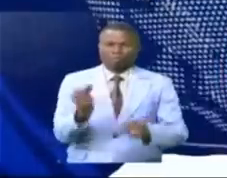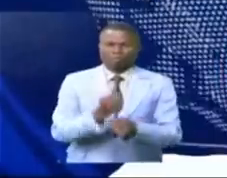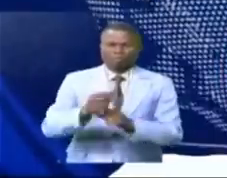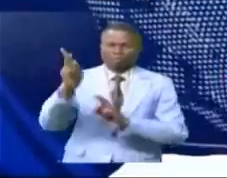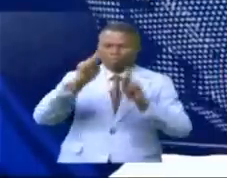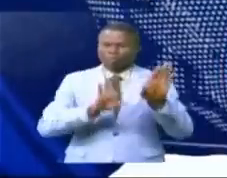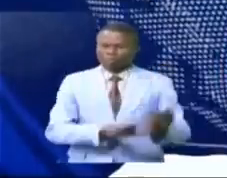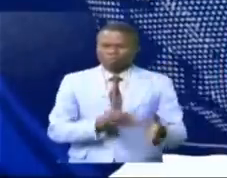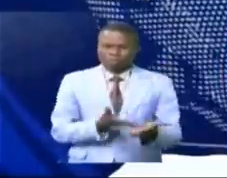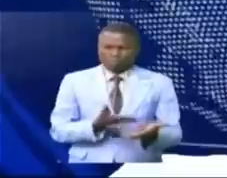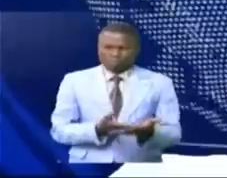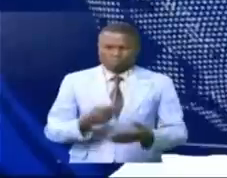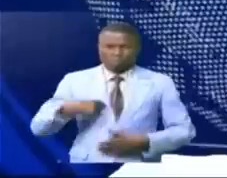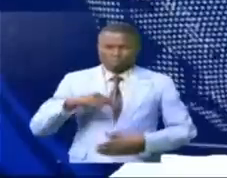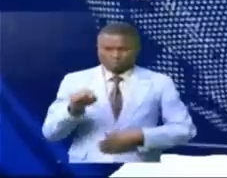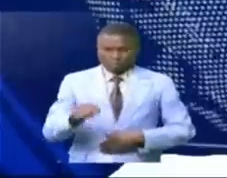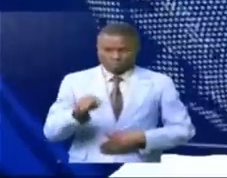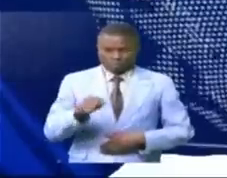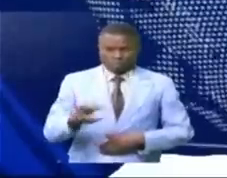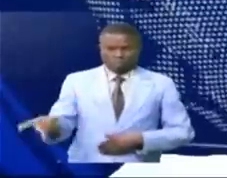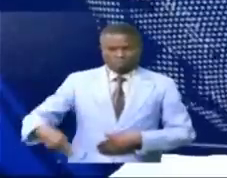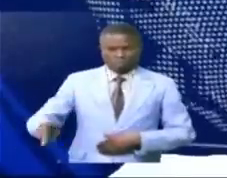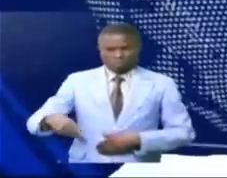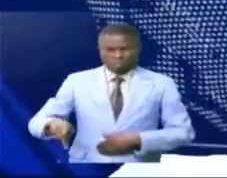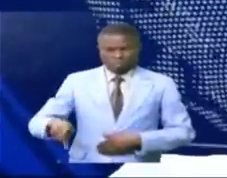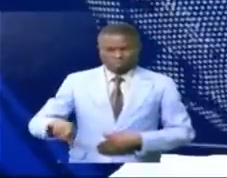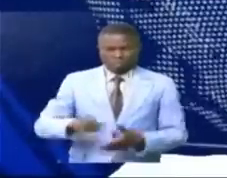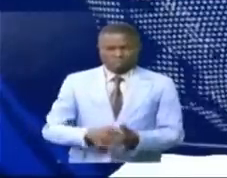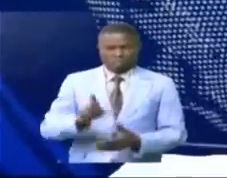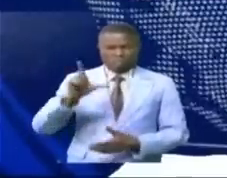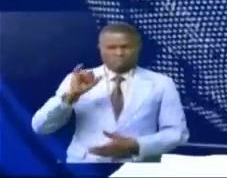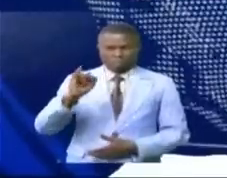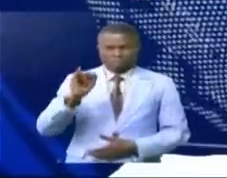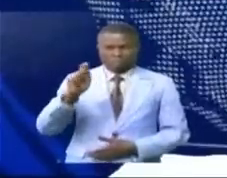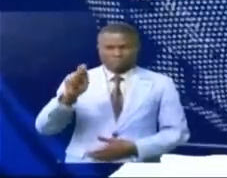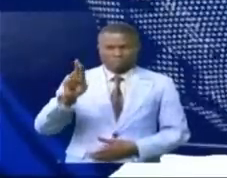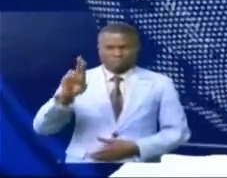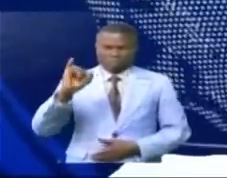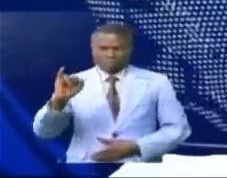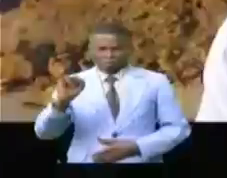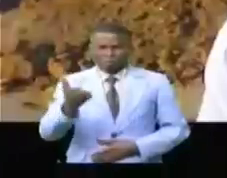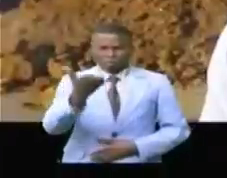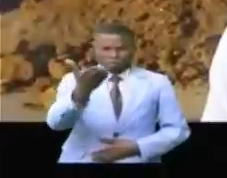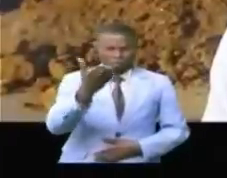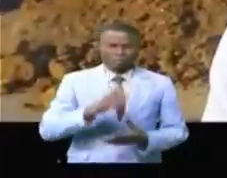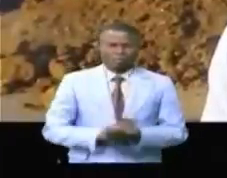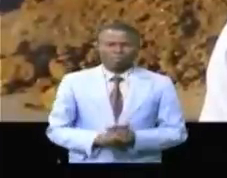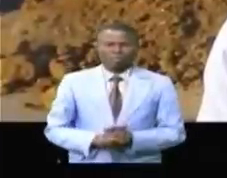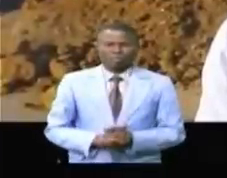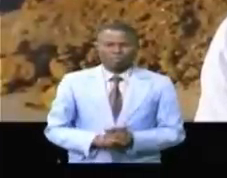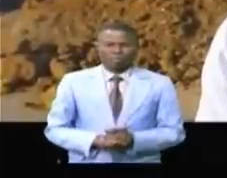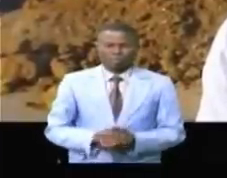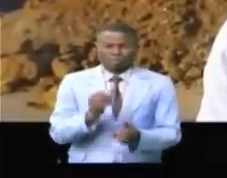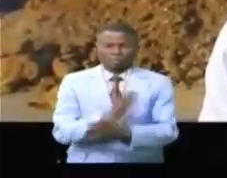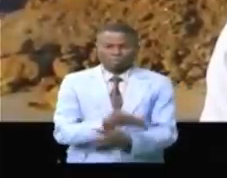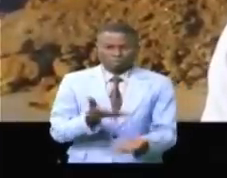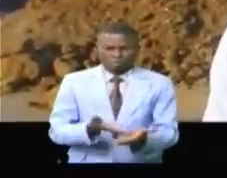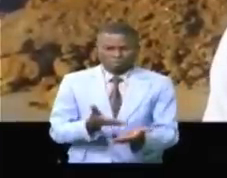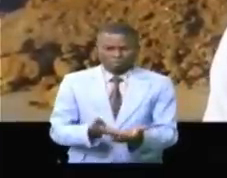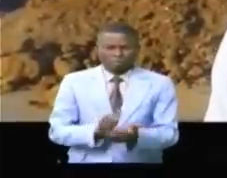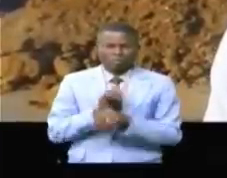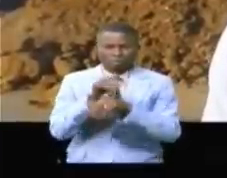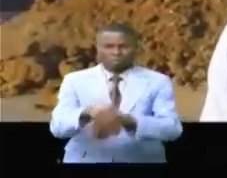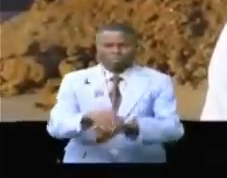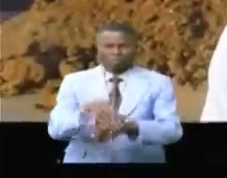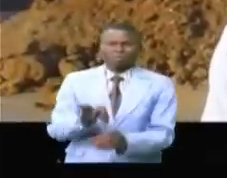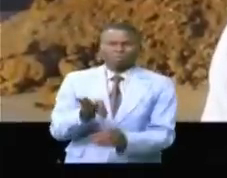population congolaise. Nous sommes ici dans la province de l'Ituri. Suivez. La province de l'Ituri est tellement prête pour participer